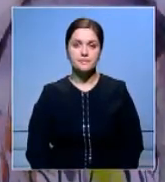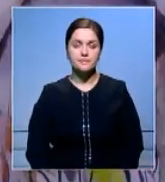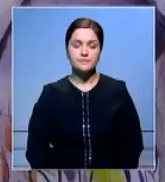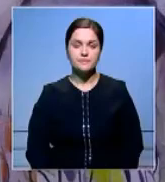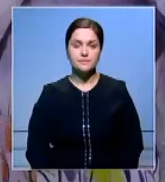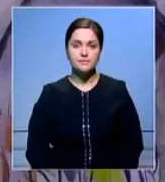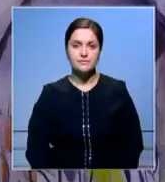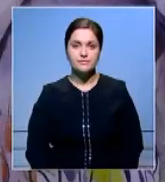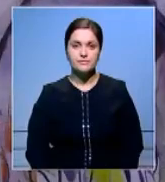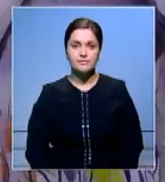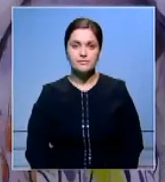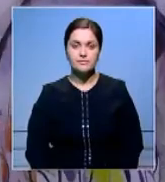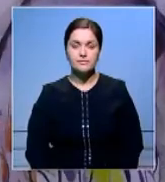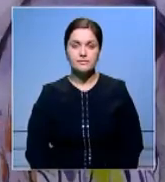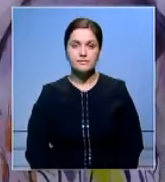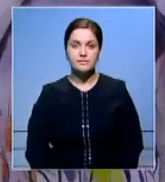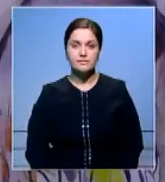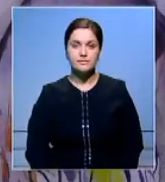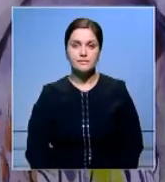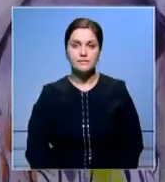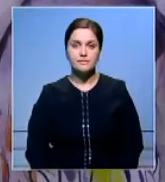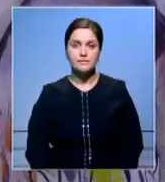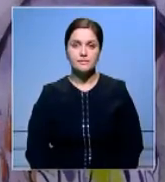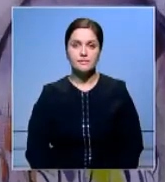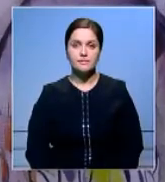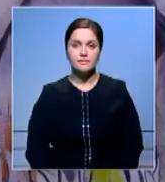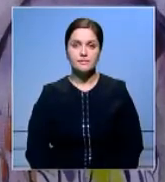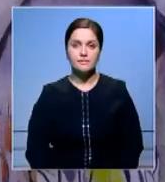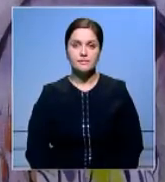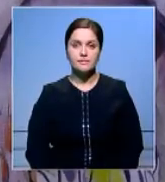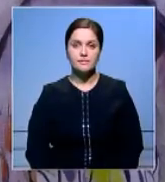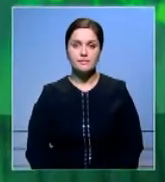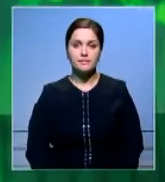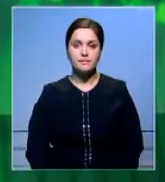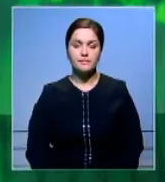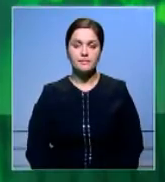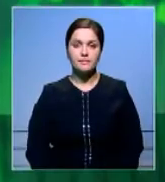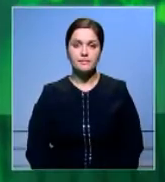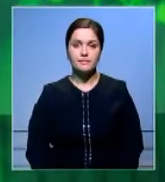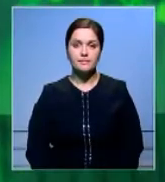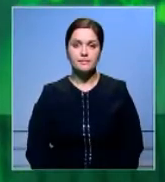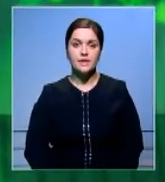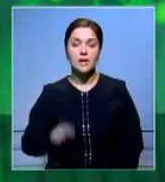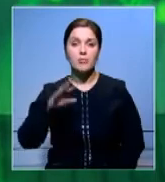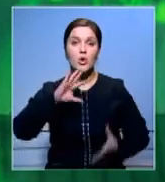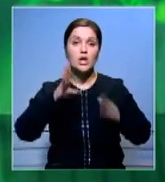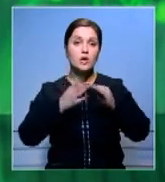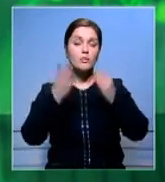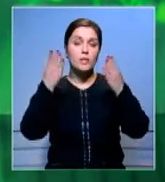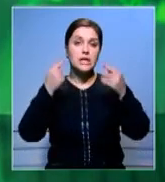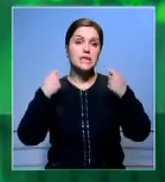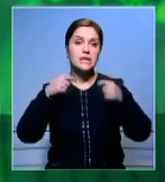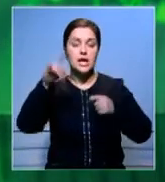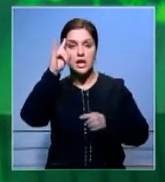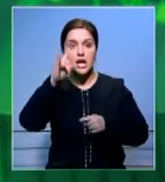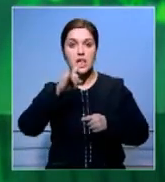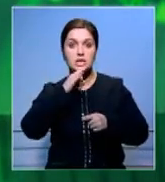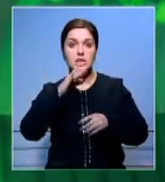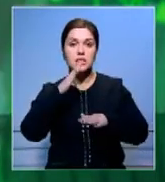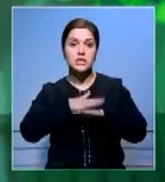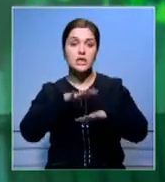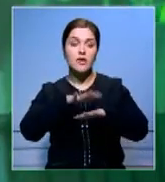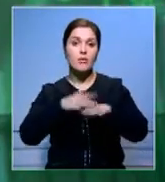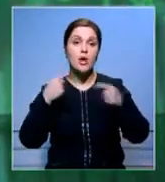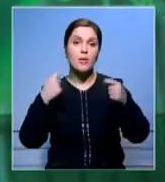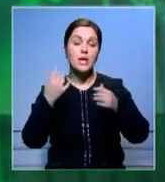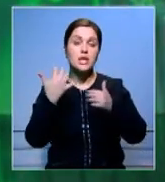Динара Бектурова, Ярослав Ясаев, 24KZ, Израиль. По итогам дневных торгов на казахстанской